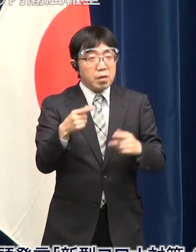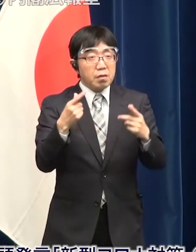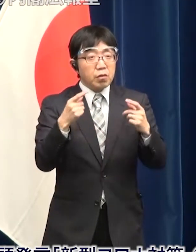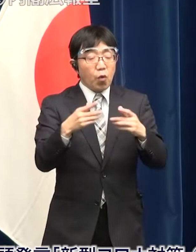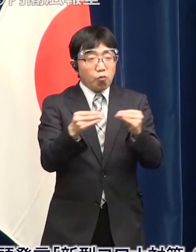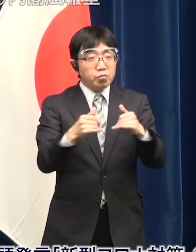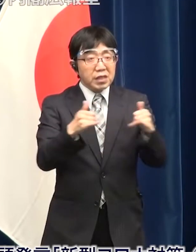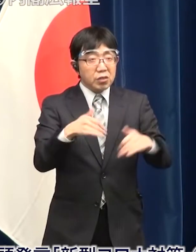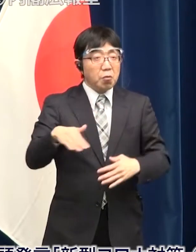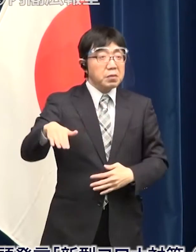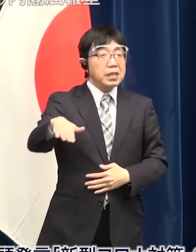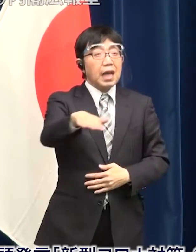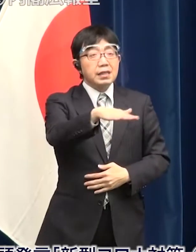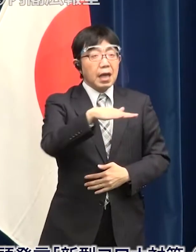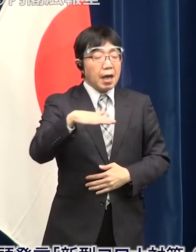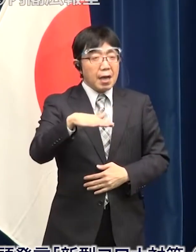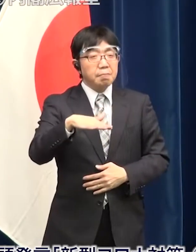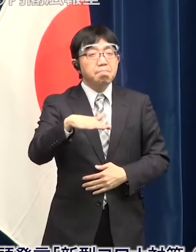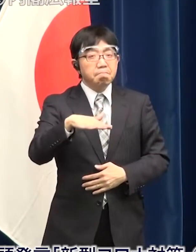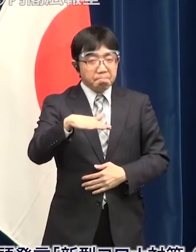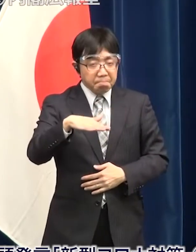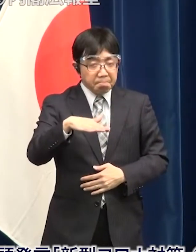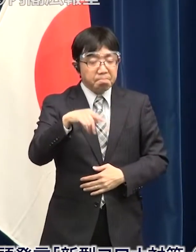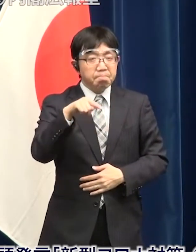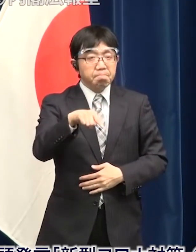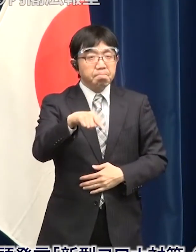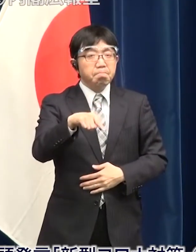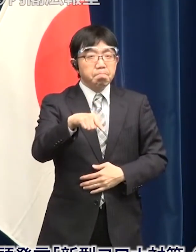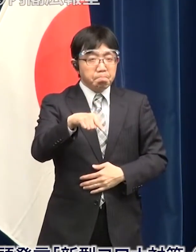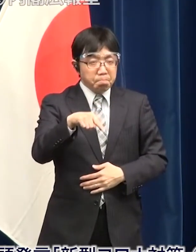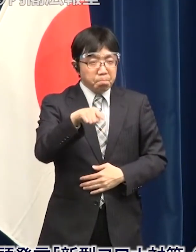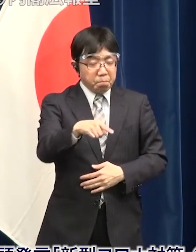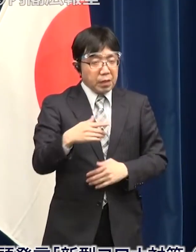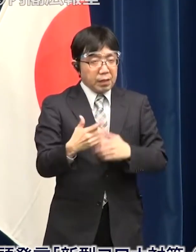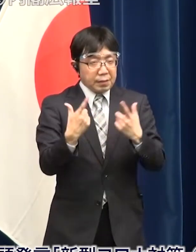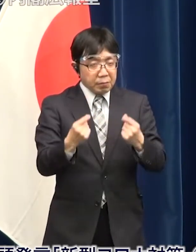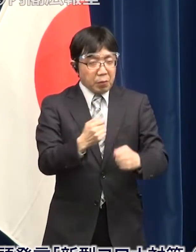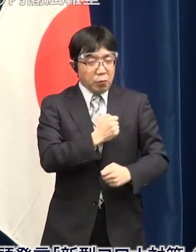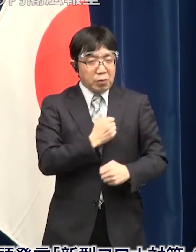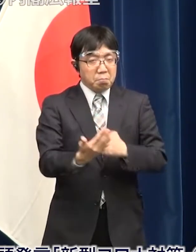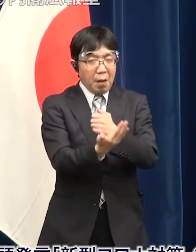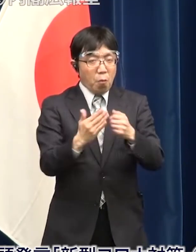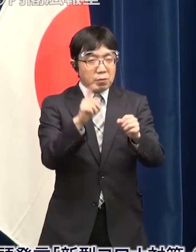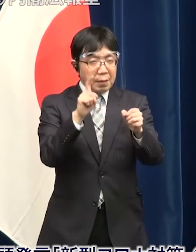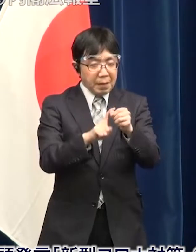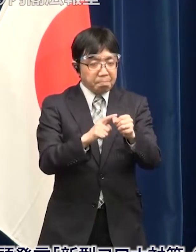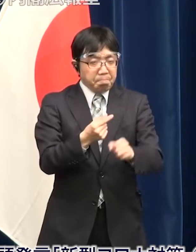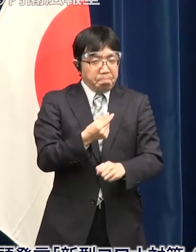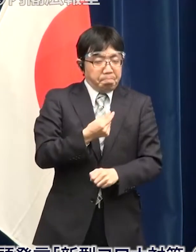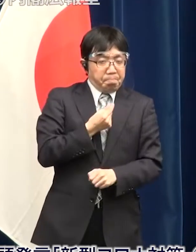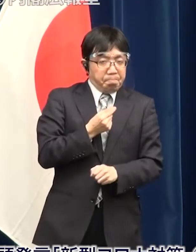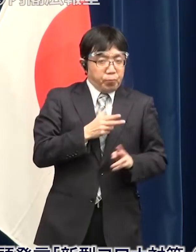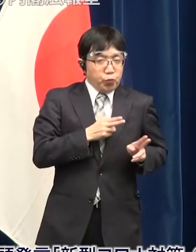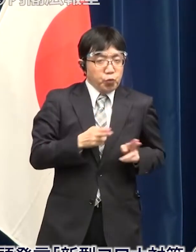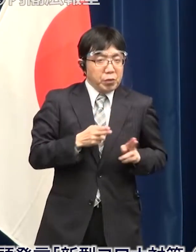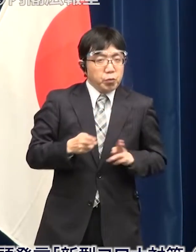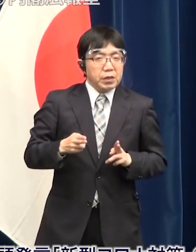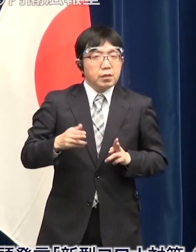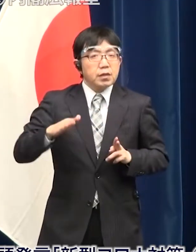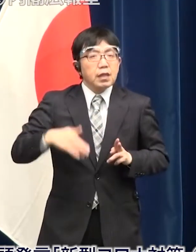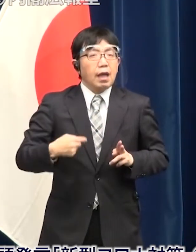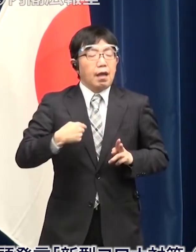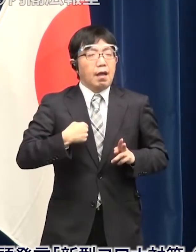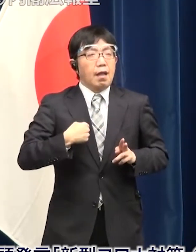できないと大判断したからでありますその帯クロン株について